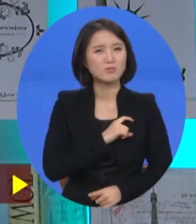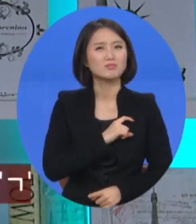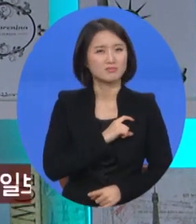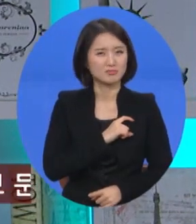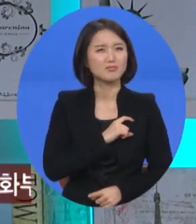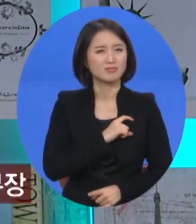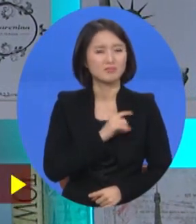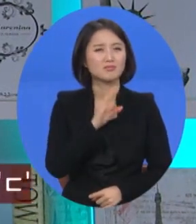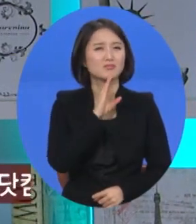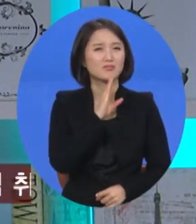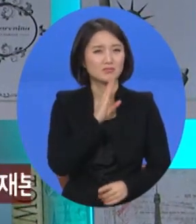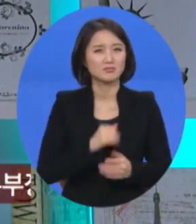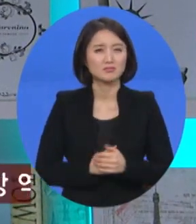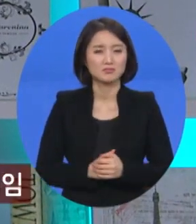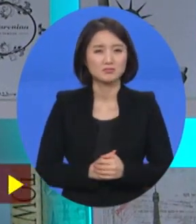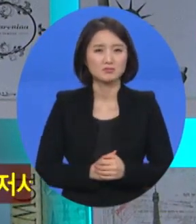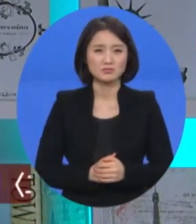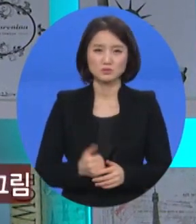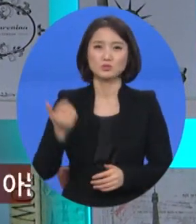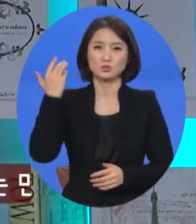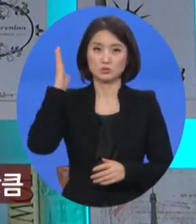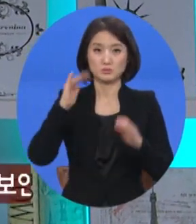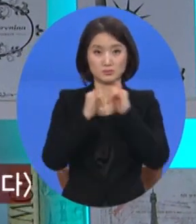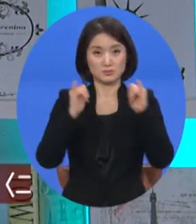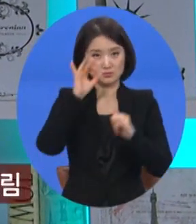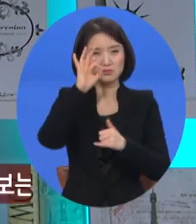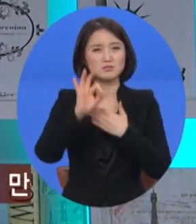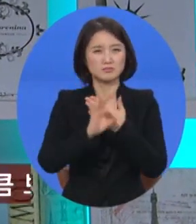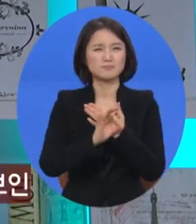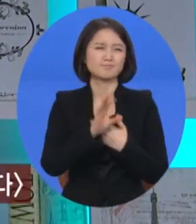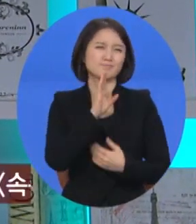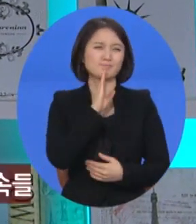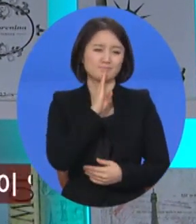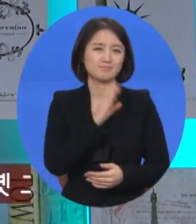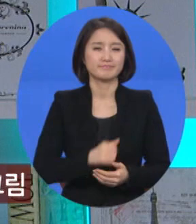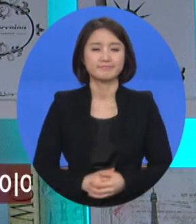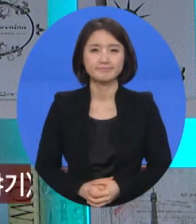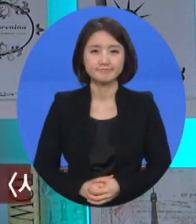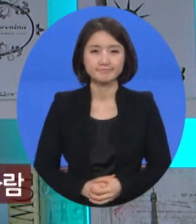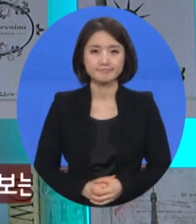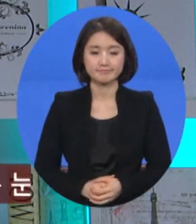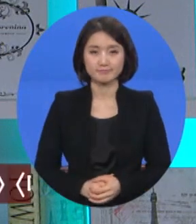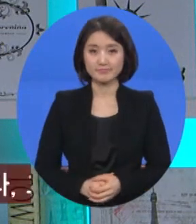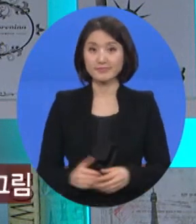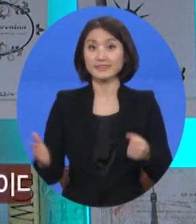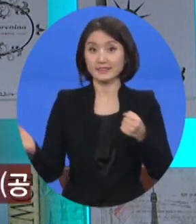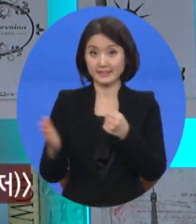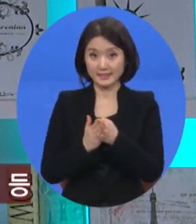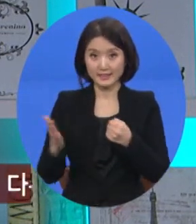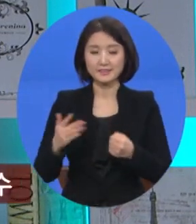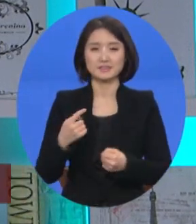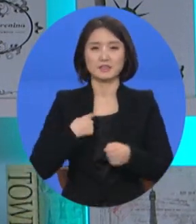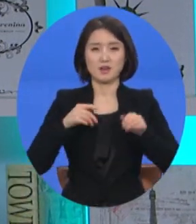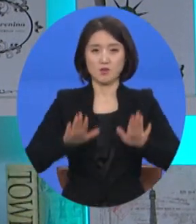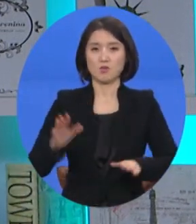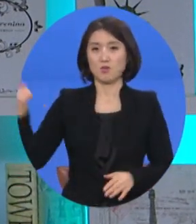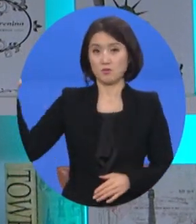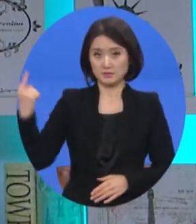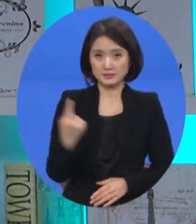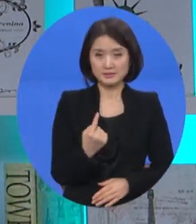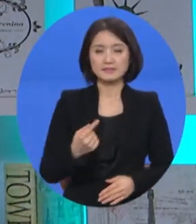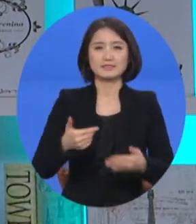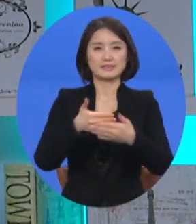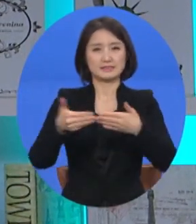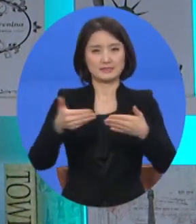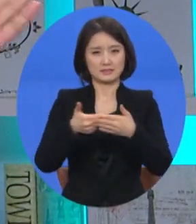느껴지는 요소들이 현대인들 한테 분명히 있는 것이 사실입니다 그런데 오늘 제가 여러분들 앞에 우리의 그림의 세계에서 이야기할